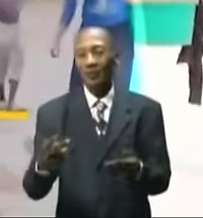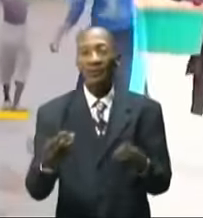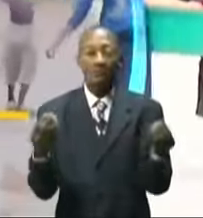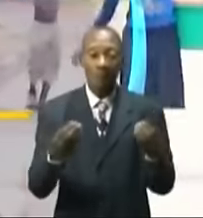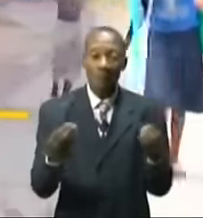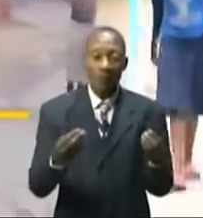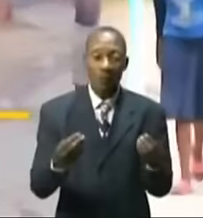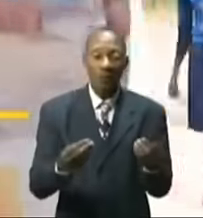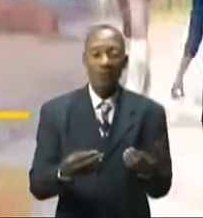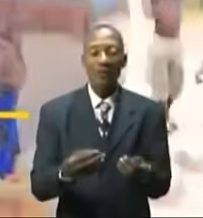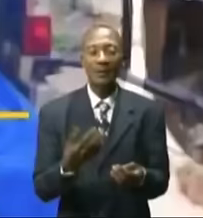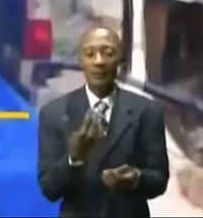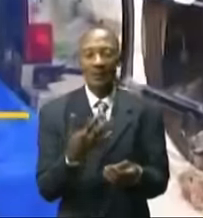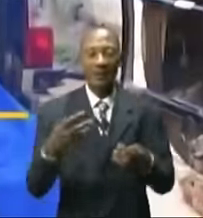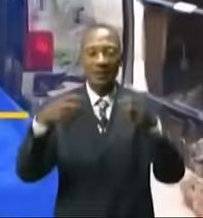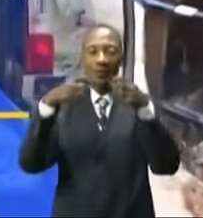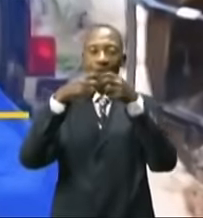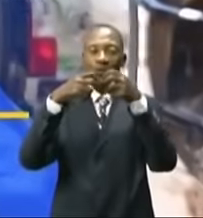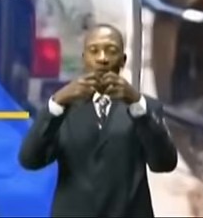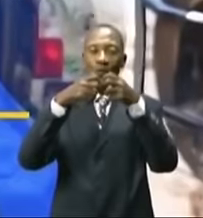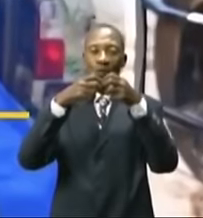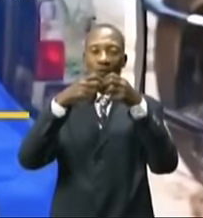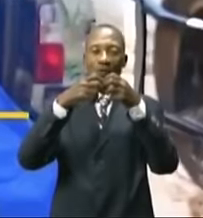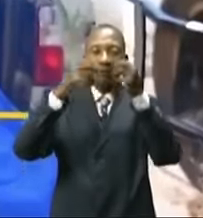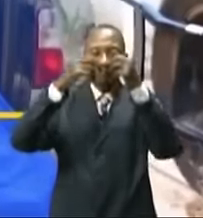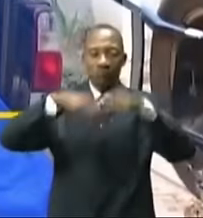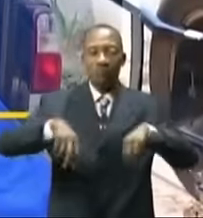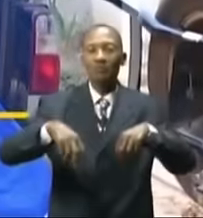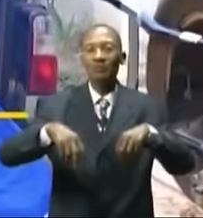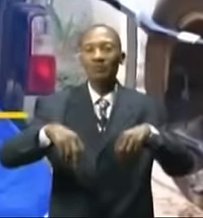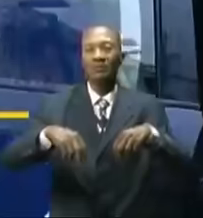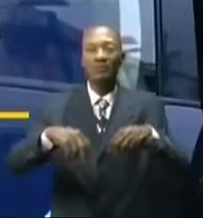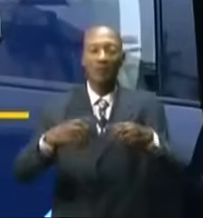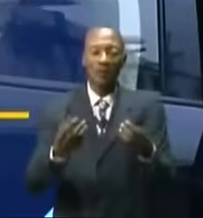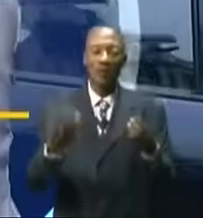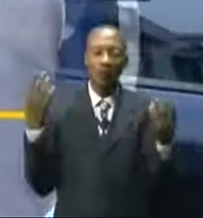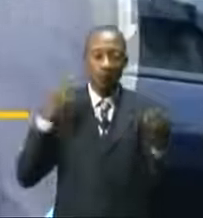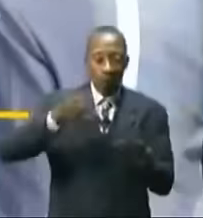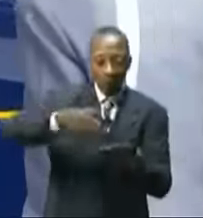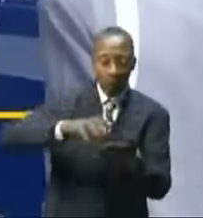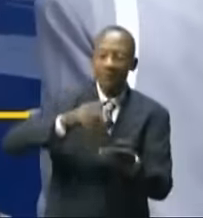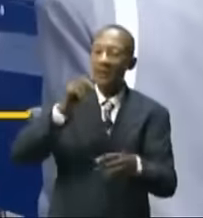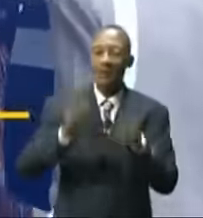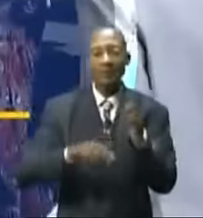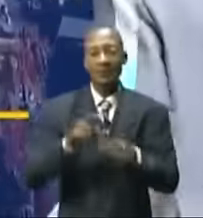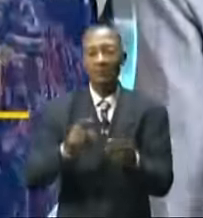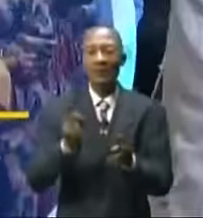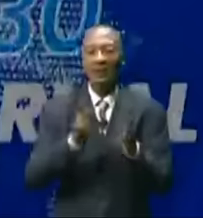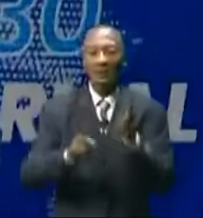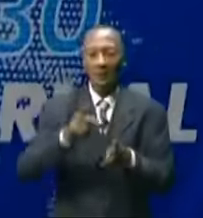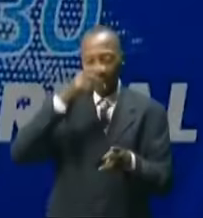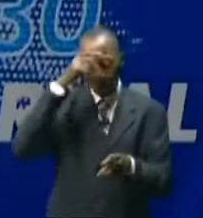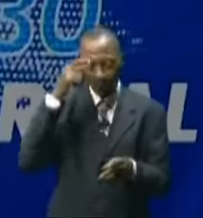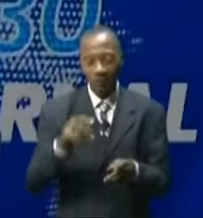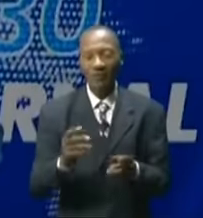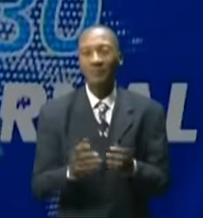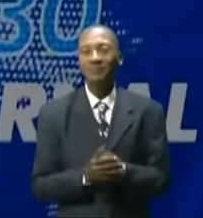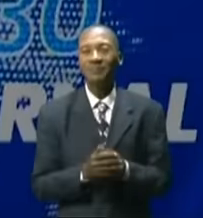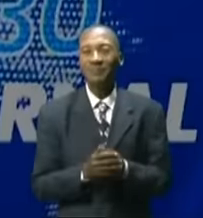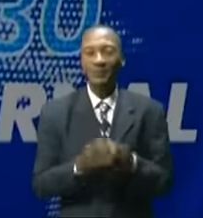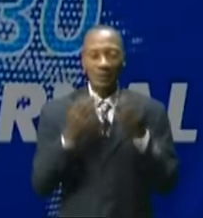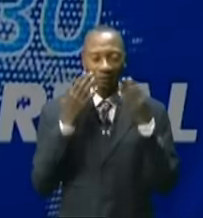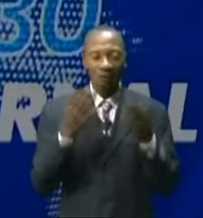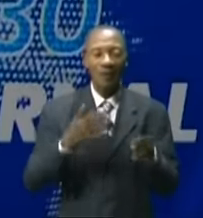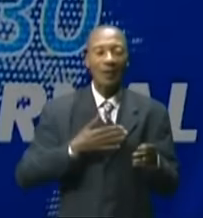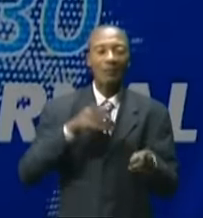manque d'électricité sont à la base de ce problème. La gouverneure était sur le terrain pour tenter de décompter la situation. Mesdames